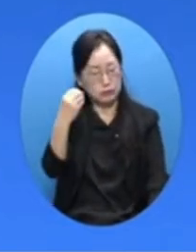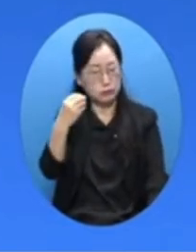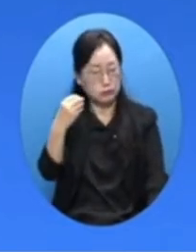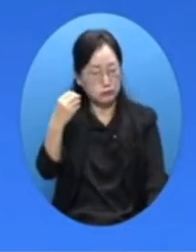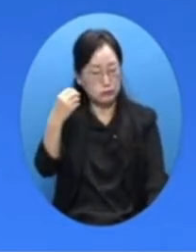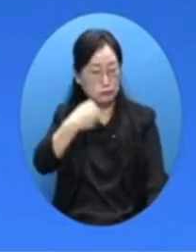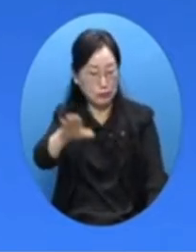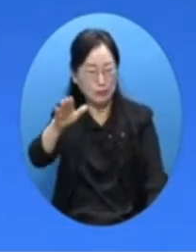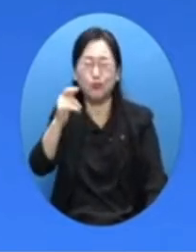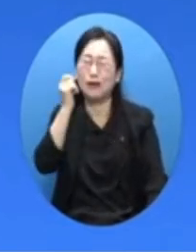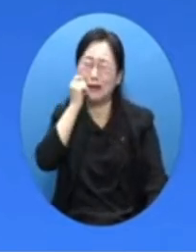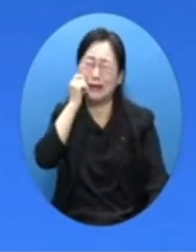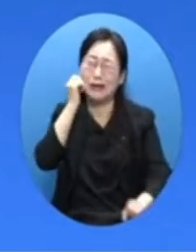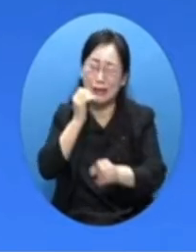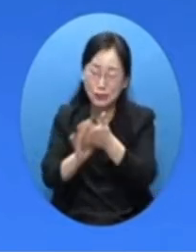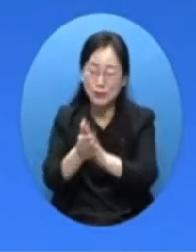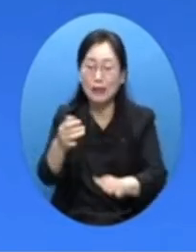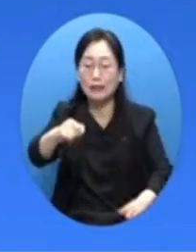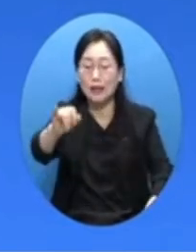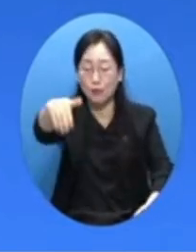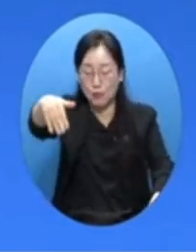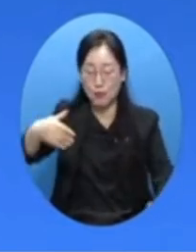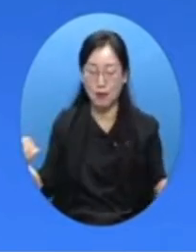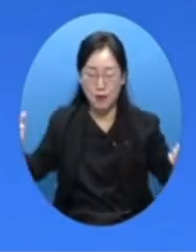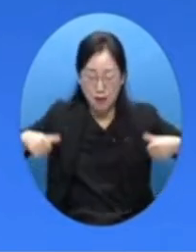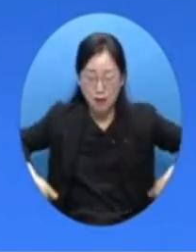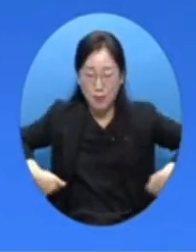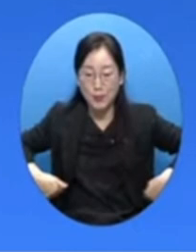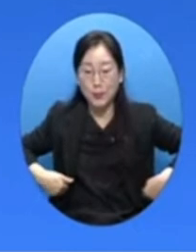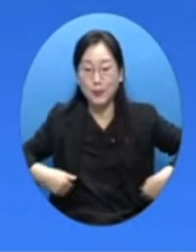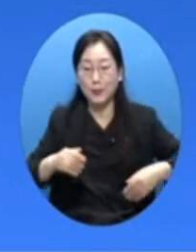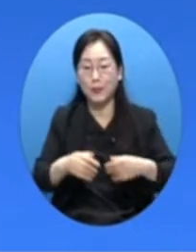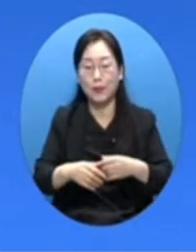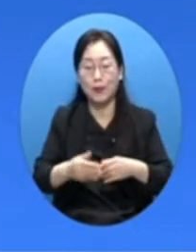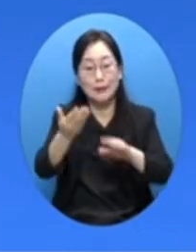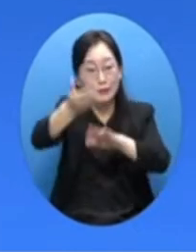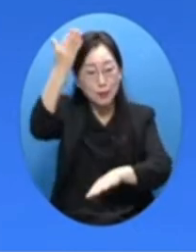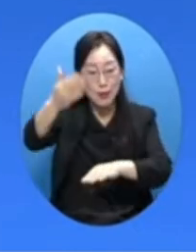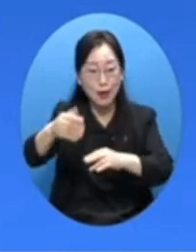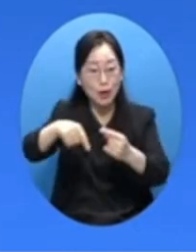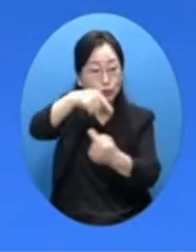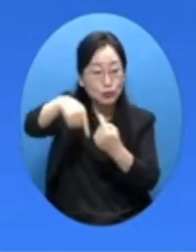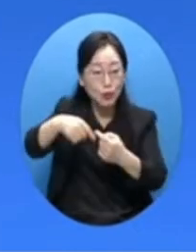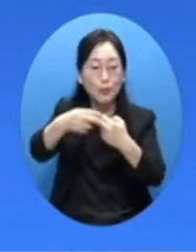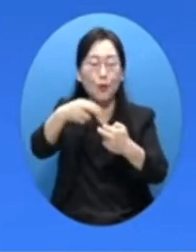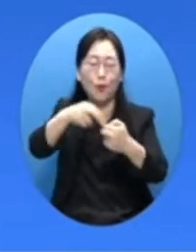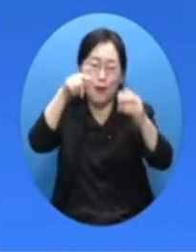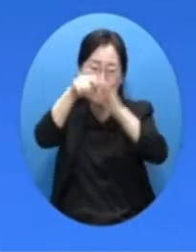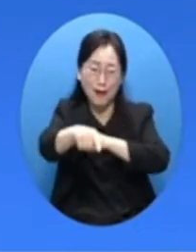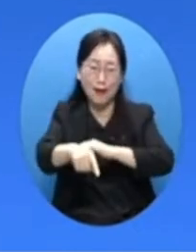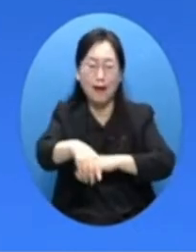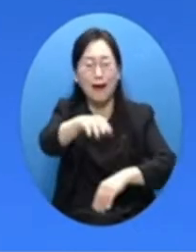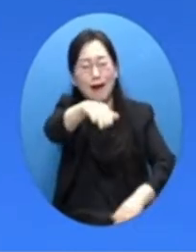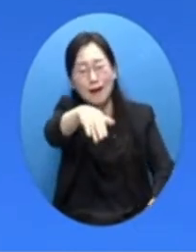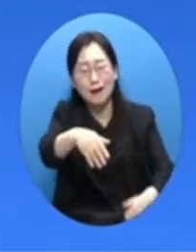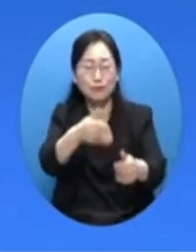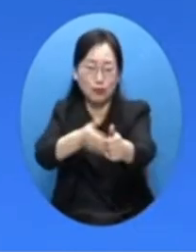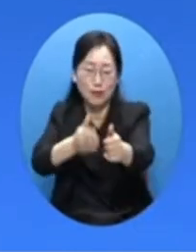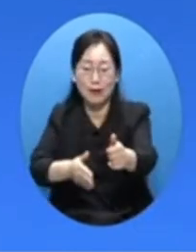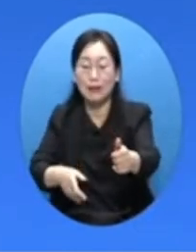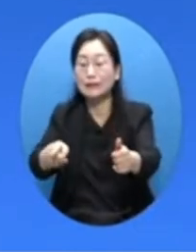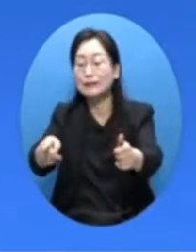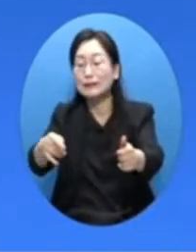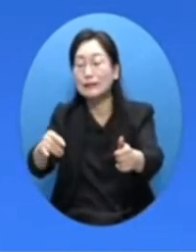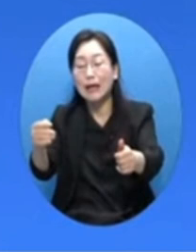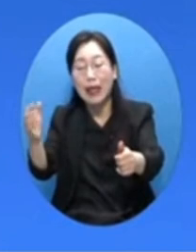그 딸 아이를 업고 선배가 운영하는 병원으로 달려가서 내가 이 치료비는